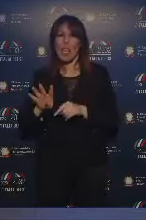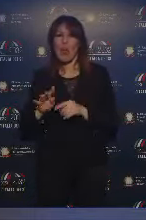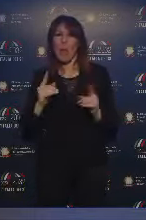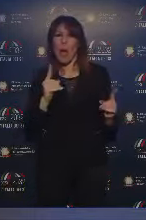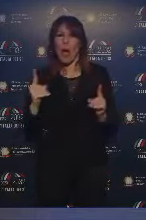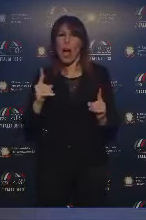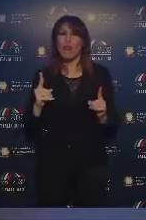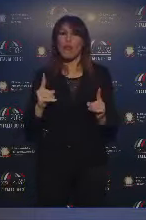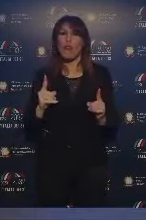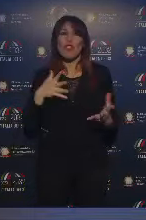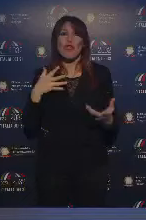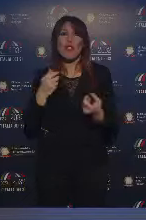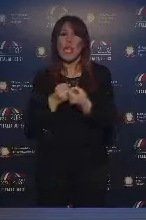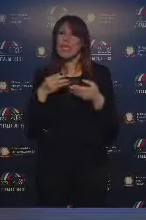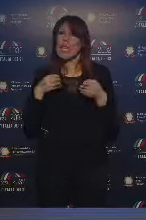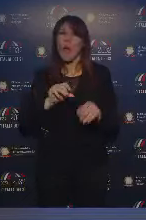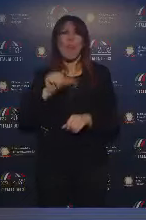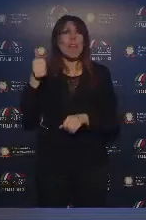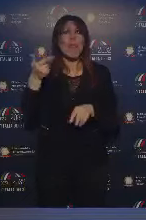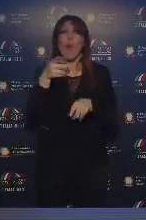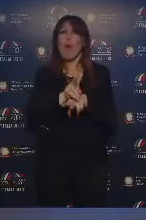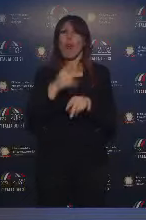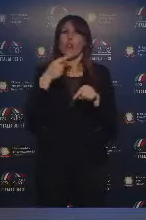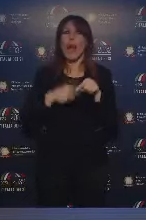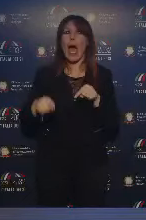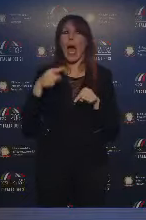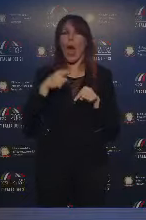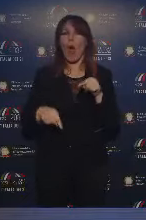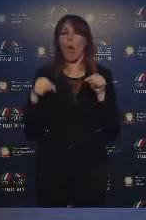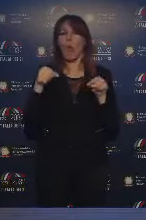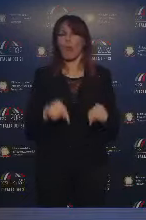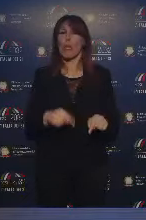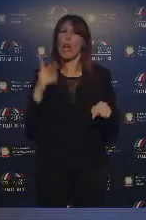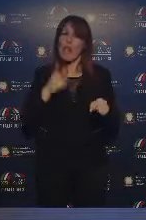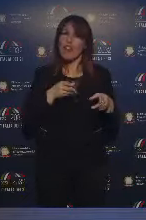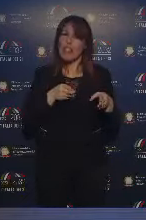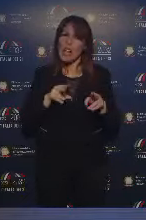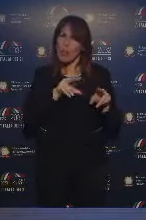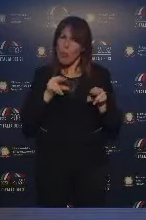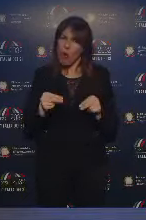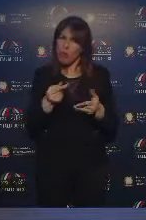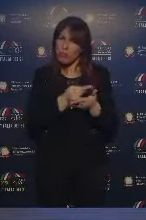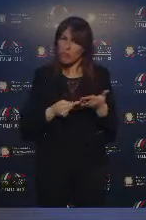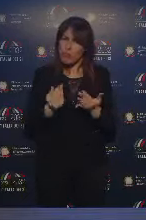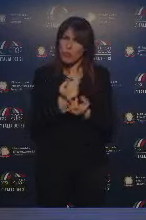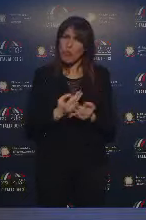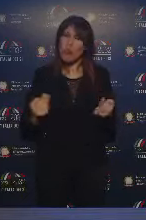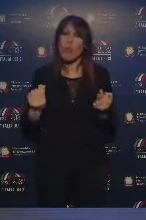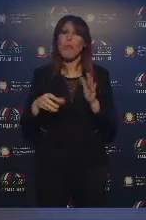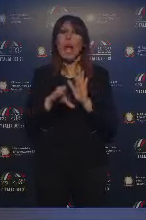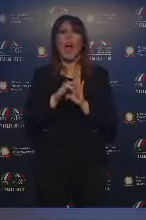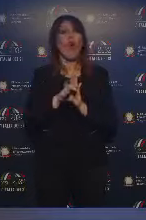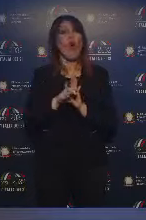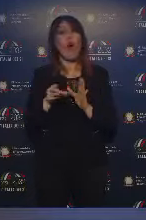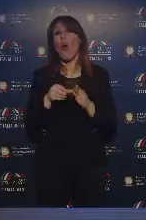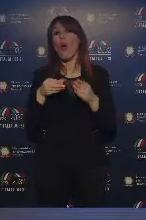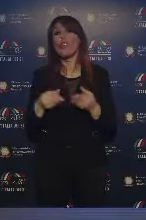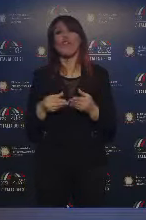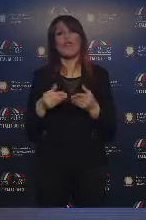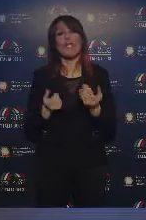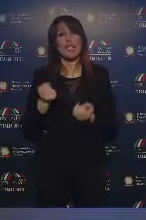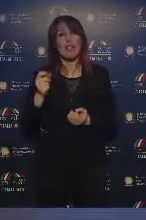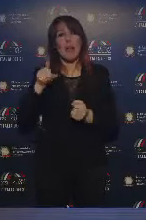gli incidenti stradali quindi va bene progettare nuove strade Però abbiam preso in mano un codice della strada che datava